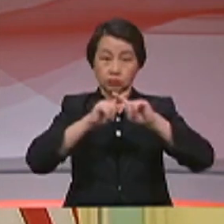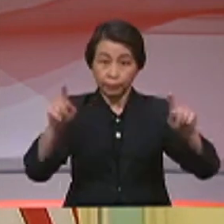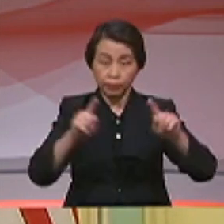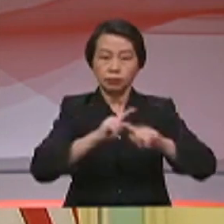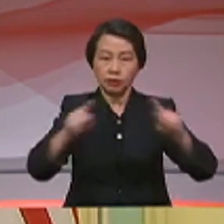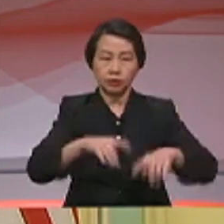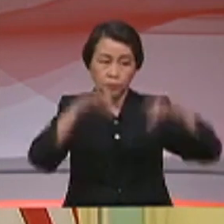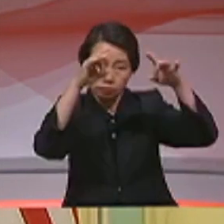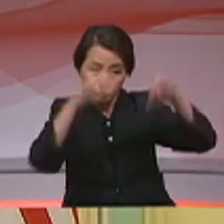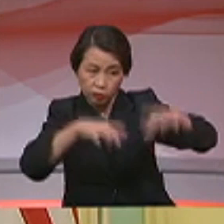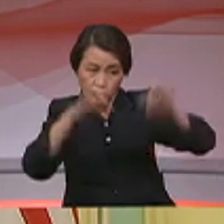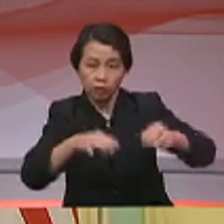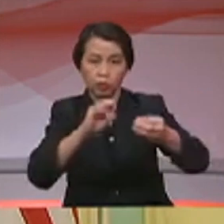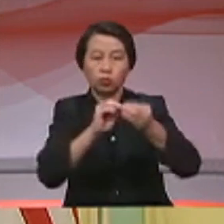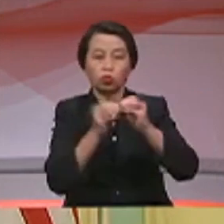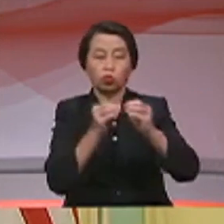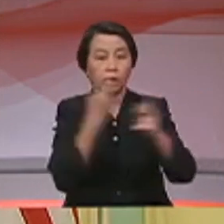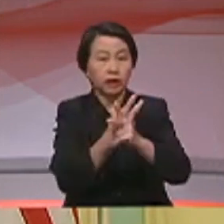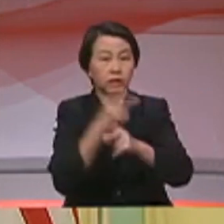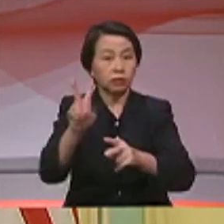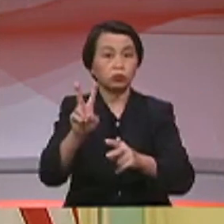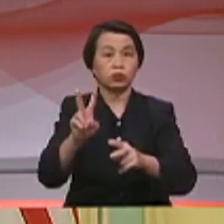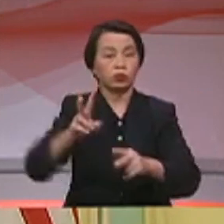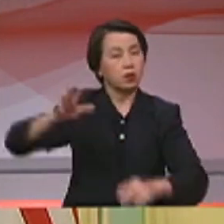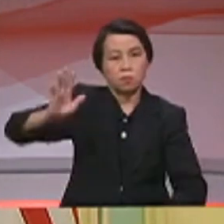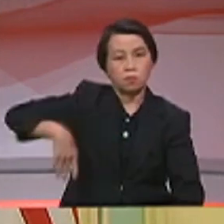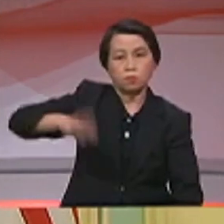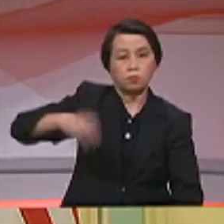saringan kedua masih belum